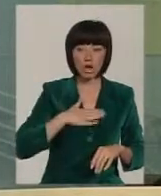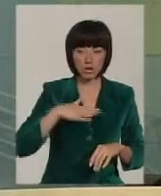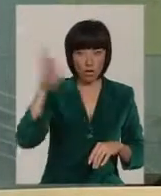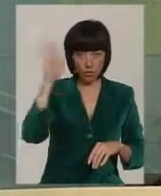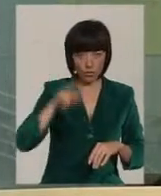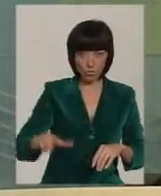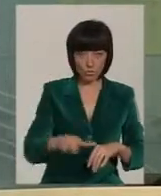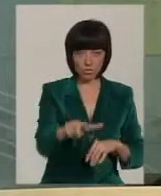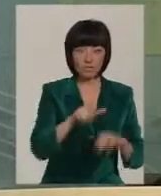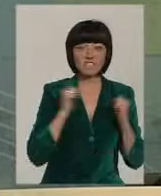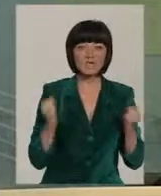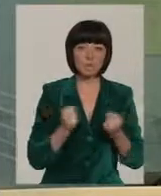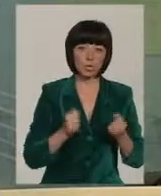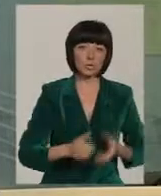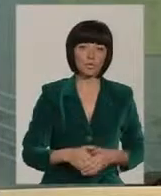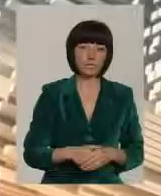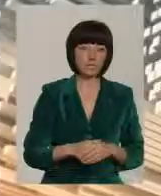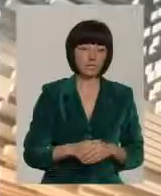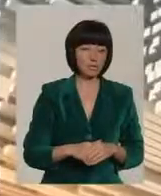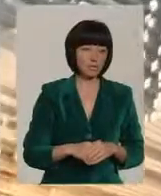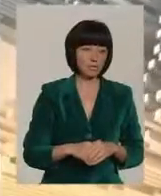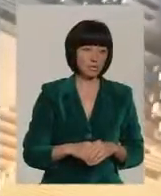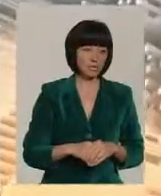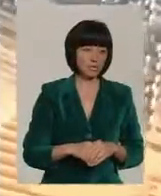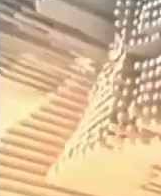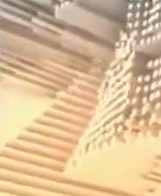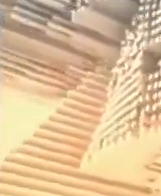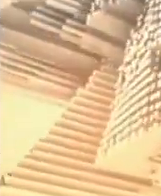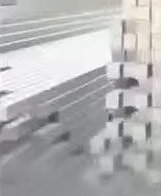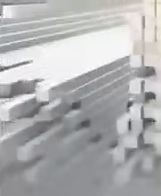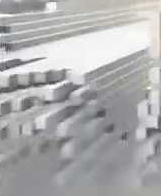водною артерією взимку. Прошу, сюжет.